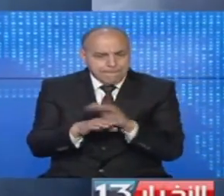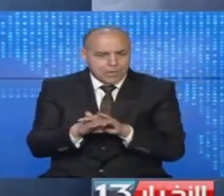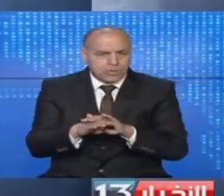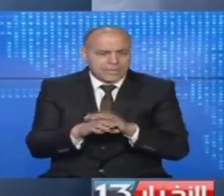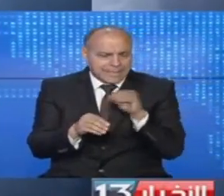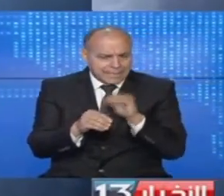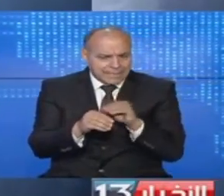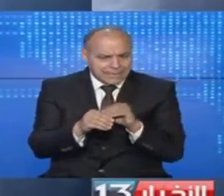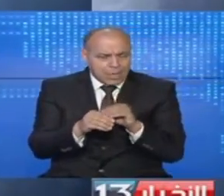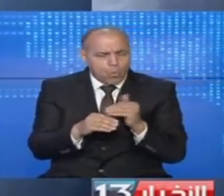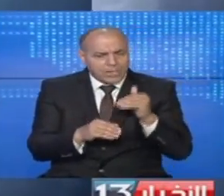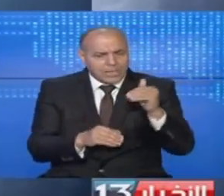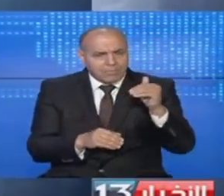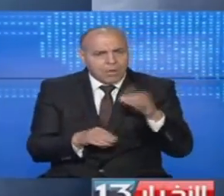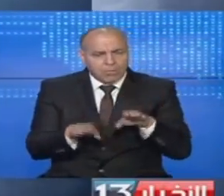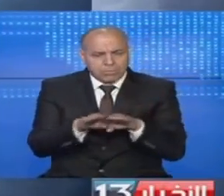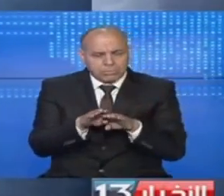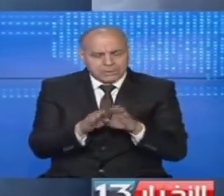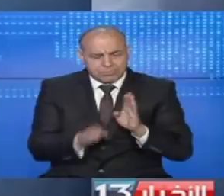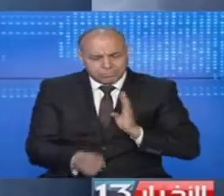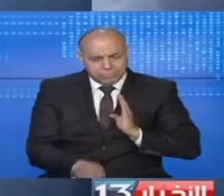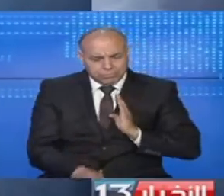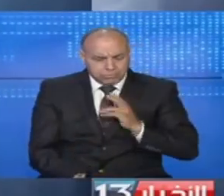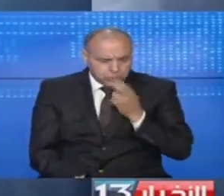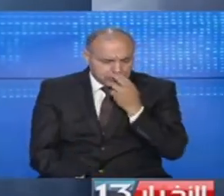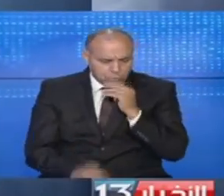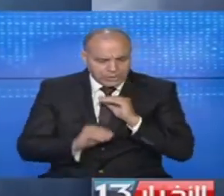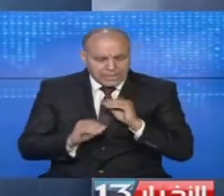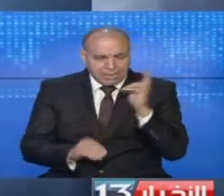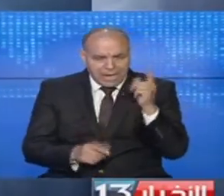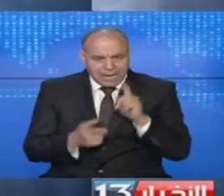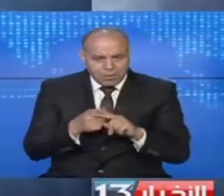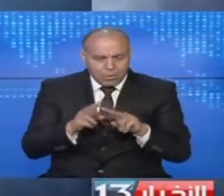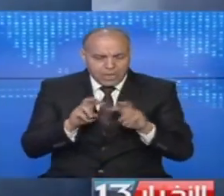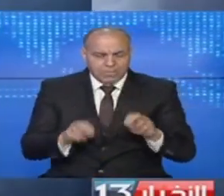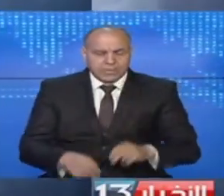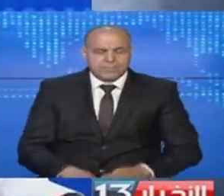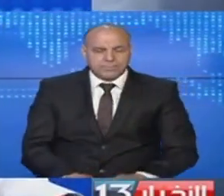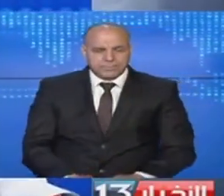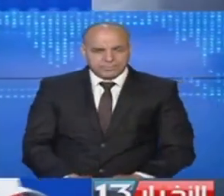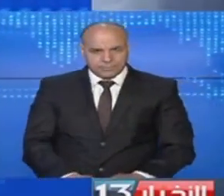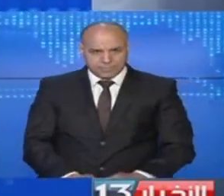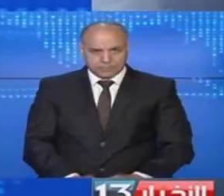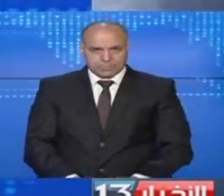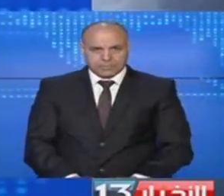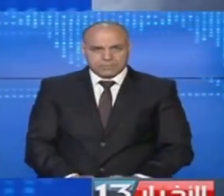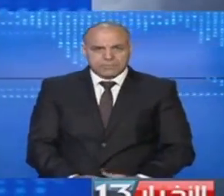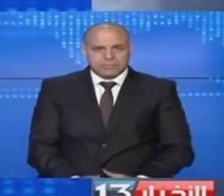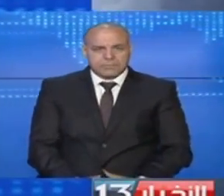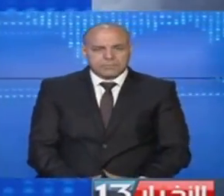مجالات الاقتصاد والتنمية والعدل والدفاع والأمن والتعليم العالي والبحث العلمي.